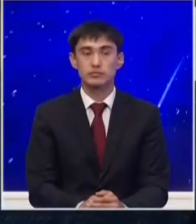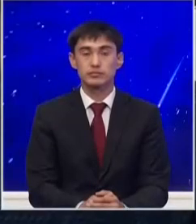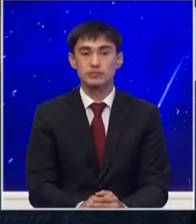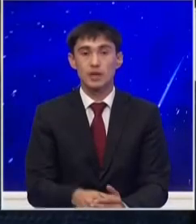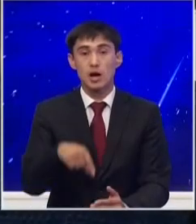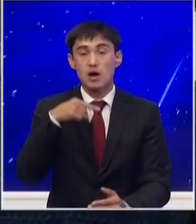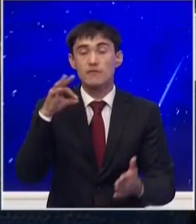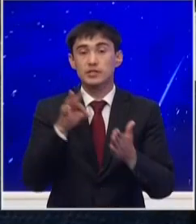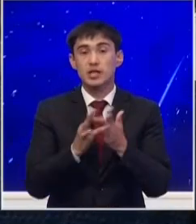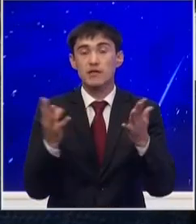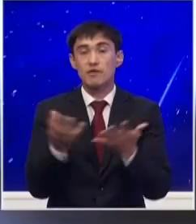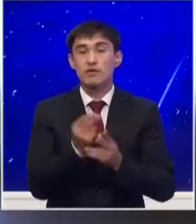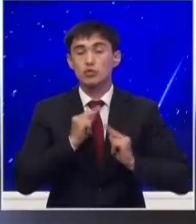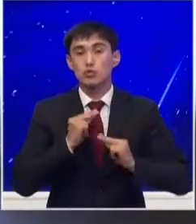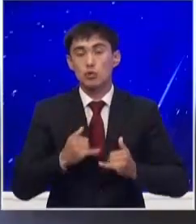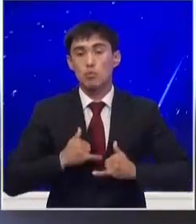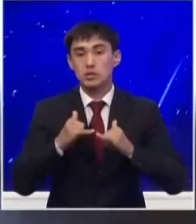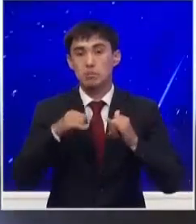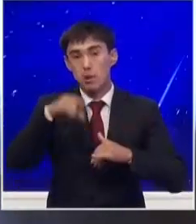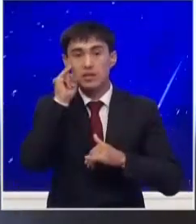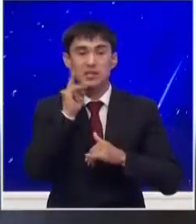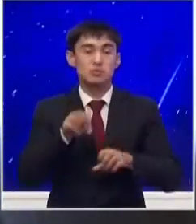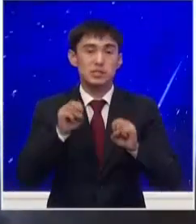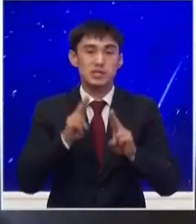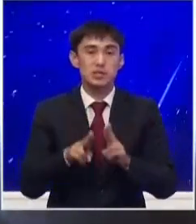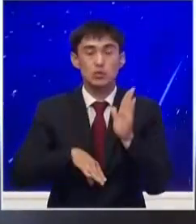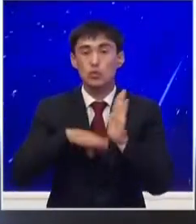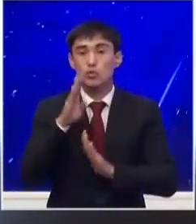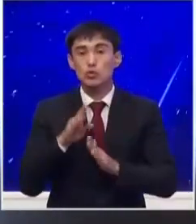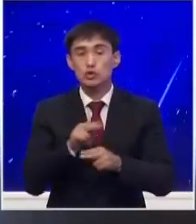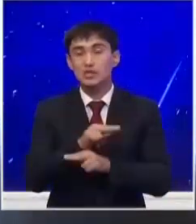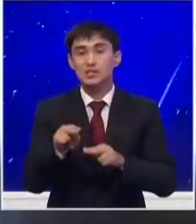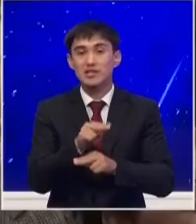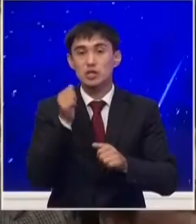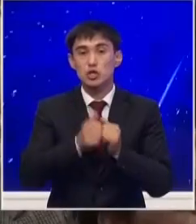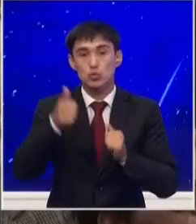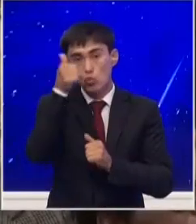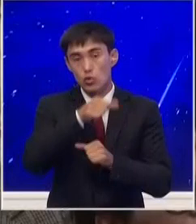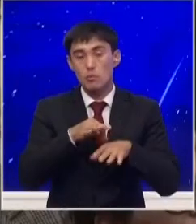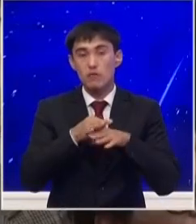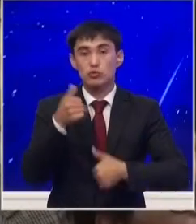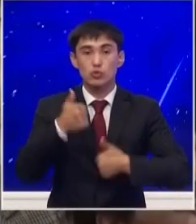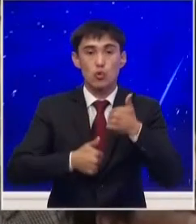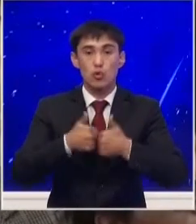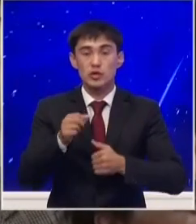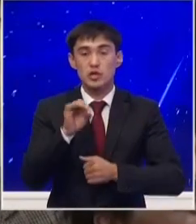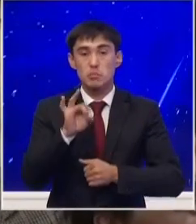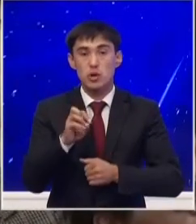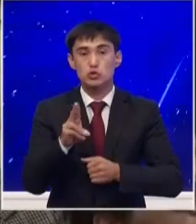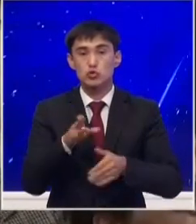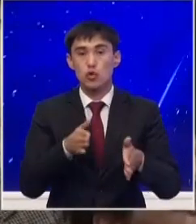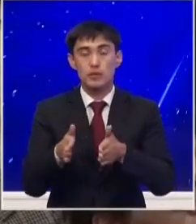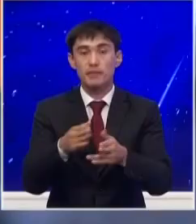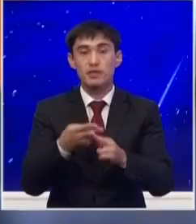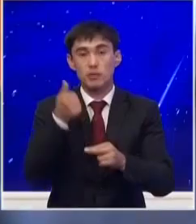Отметим, что в целях выявления трудового потенциала молодых специалистов и лучших наставников ежегодно проводится конкурс «Имбекжолы». В этом